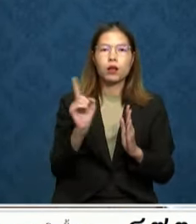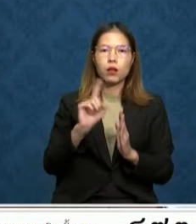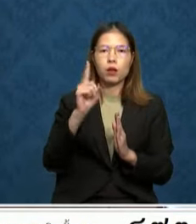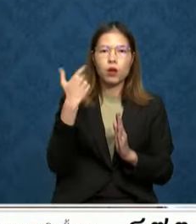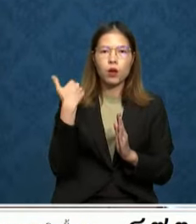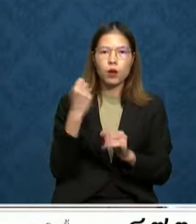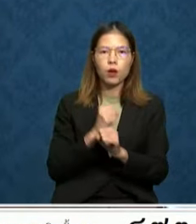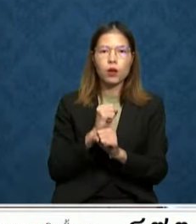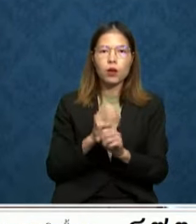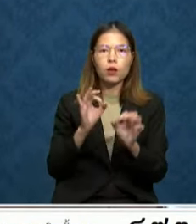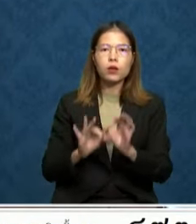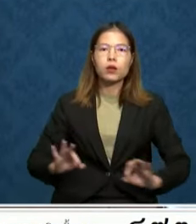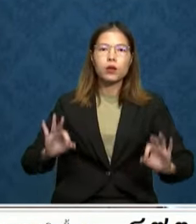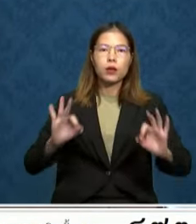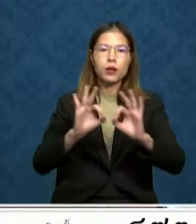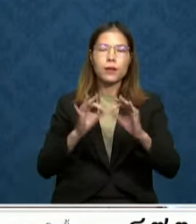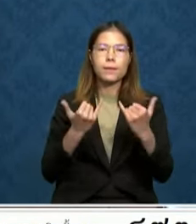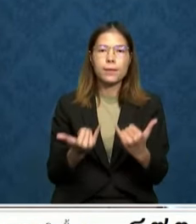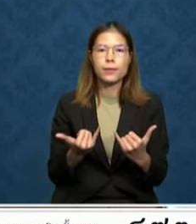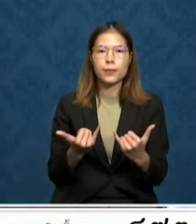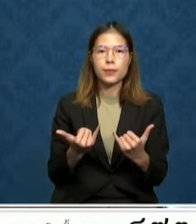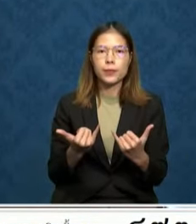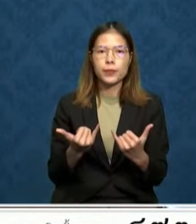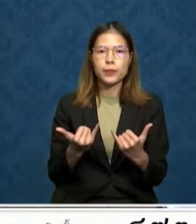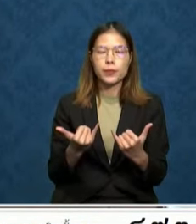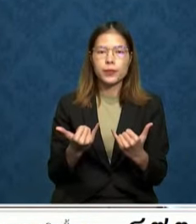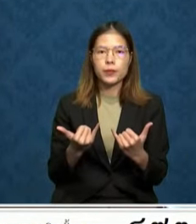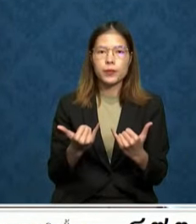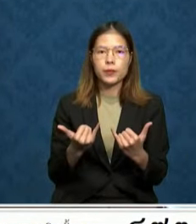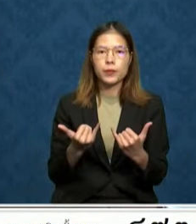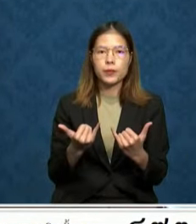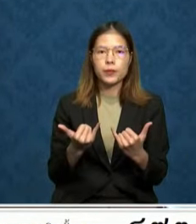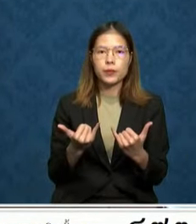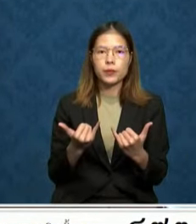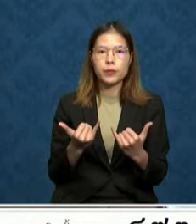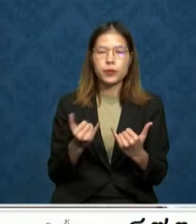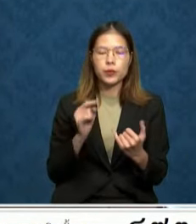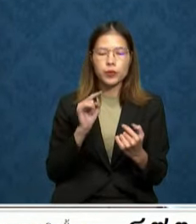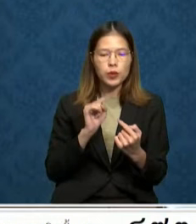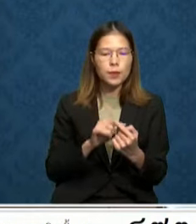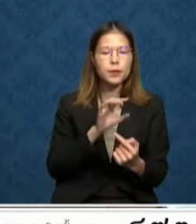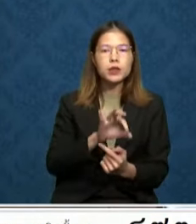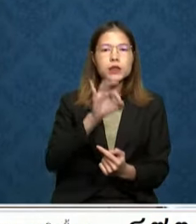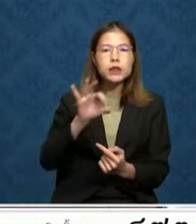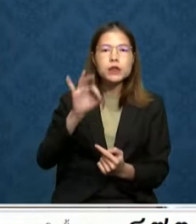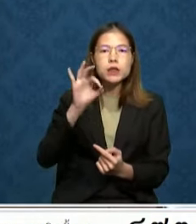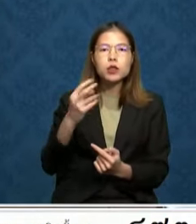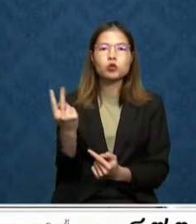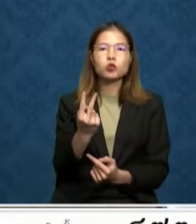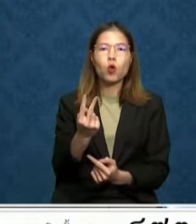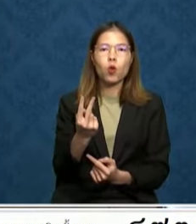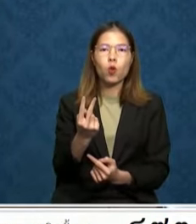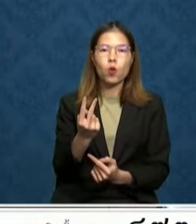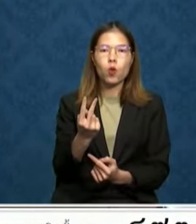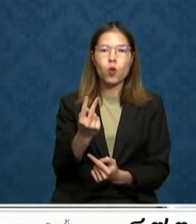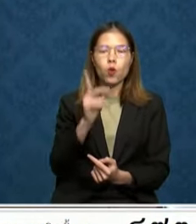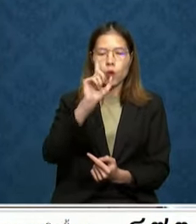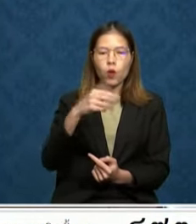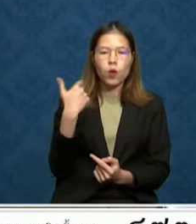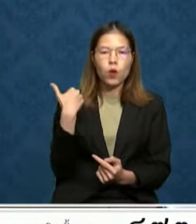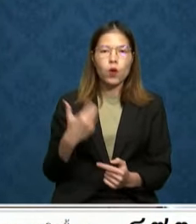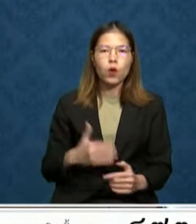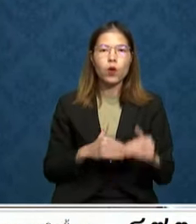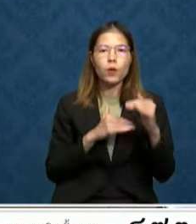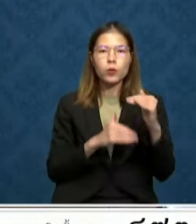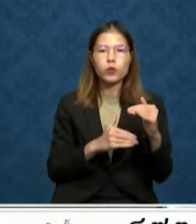ประเด็ที่สำคญทสุอยู่คือตอนนี้ คือการมีทางเลือกสองทาง ระหว่างการไม่กำหนดเสียง